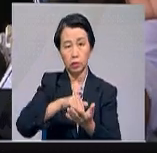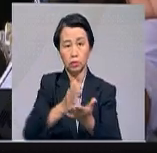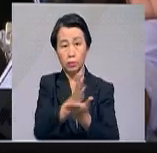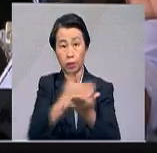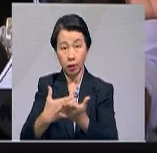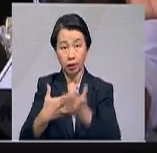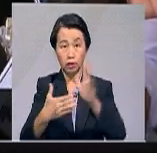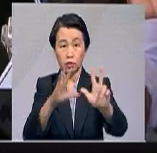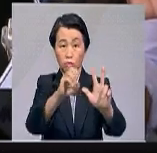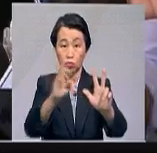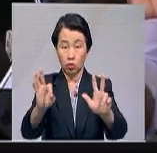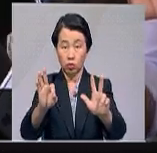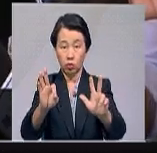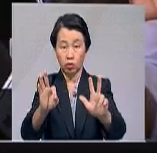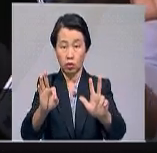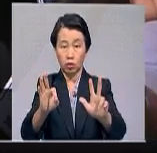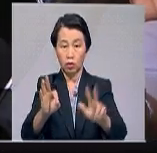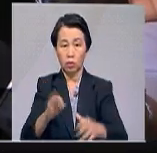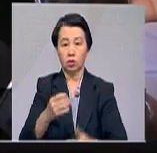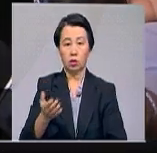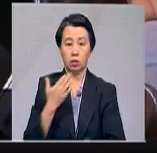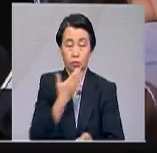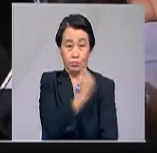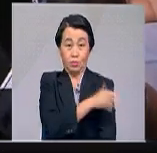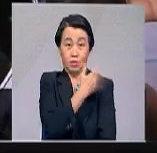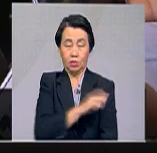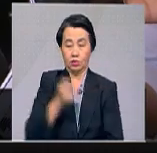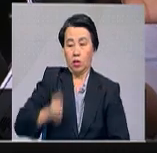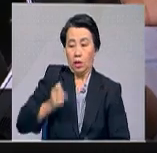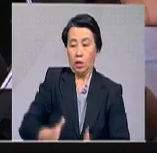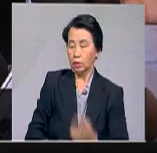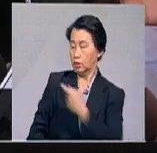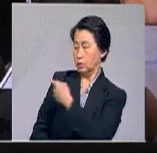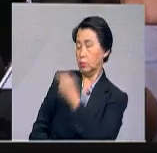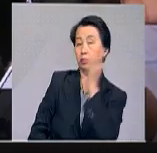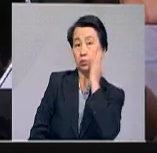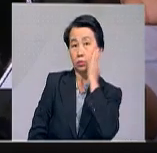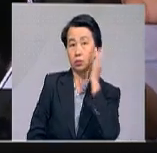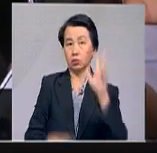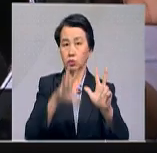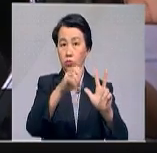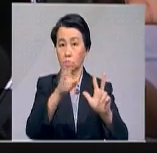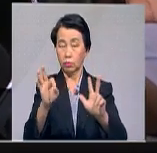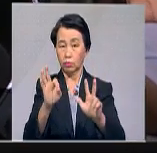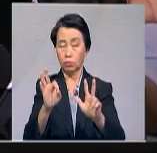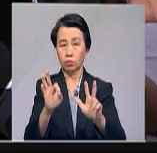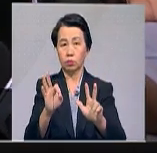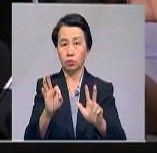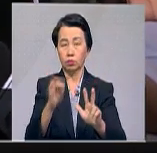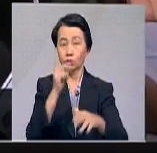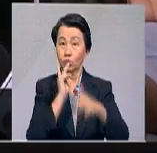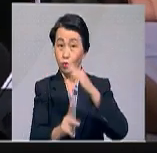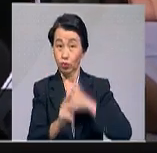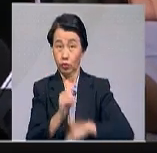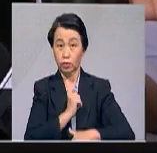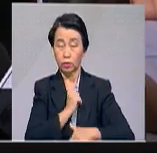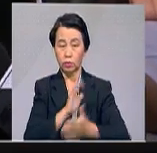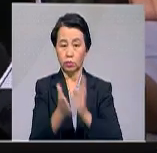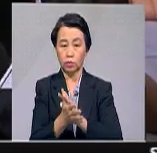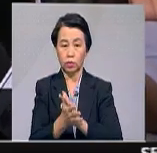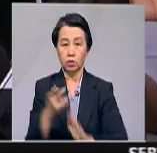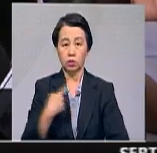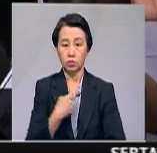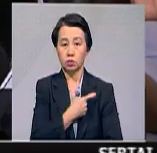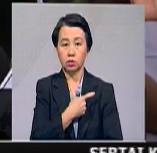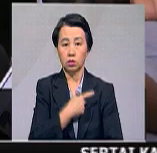309. Ini hakim dulu, bekas hakim dia tahulah. Seksyen 309 Kanun Keseksaan, supaya kita